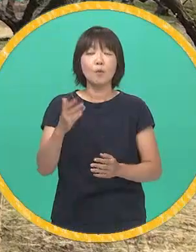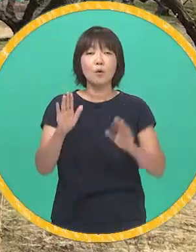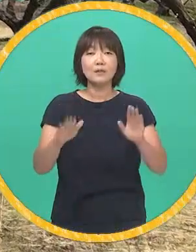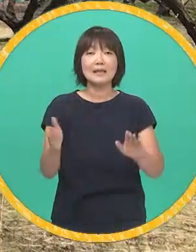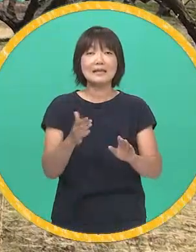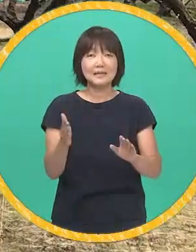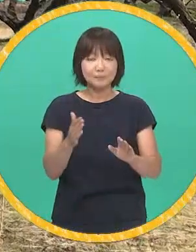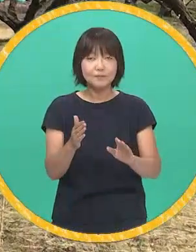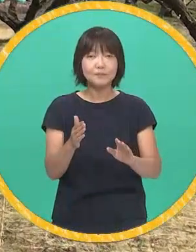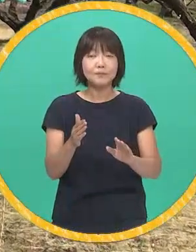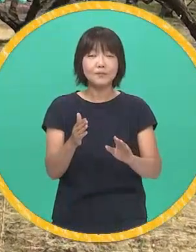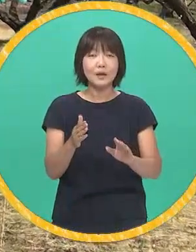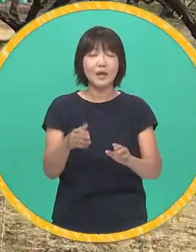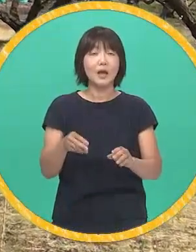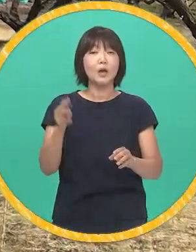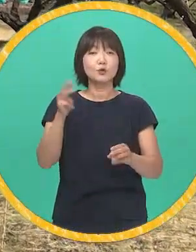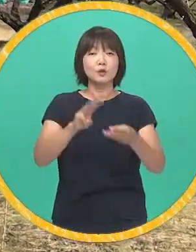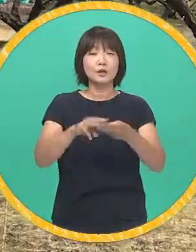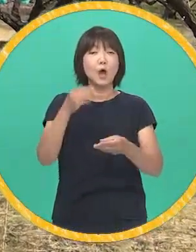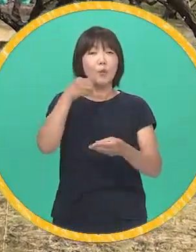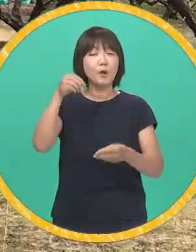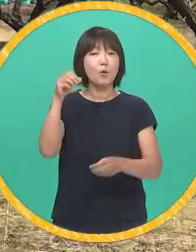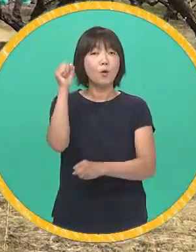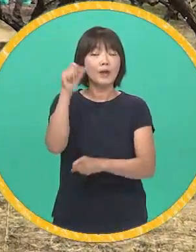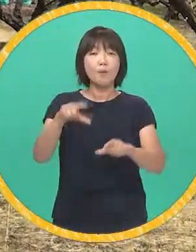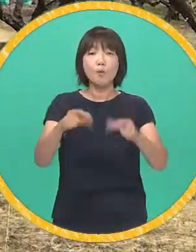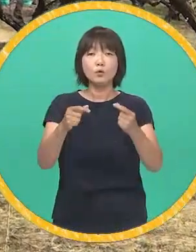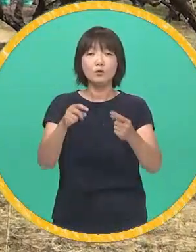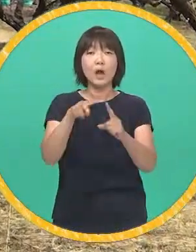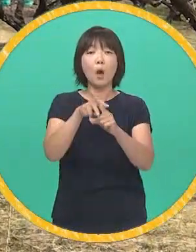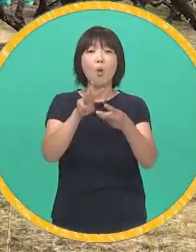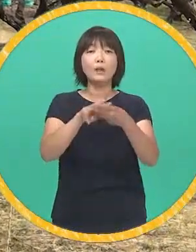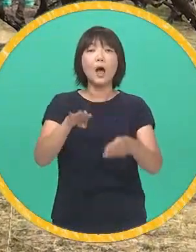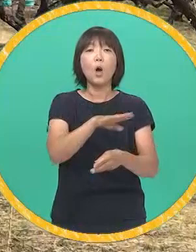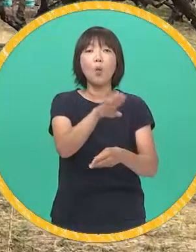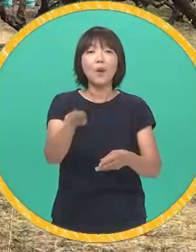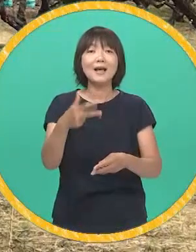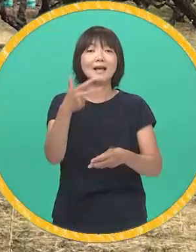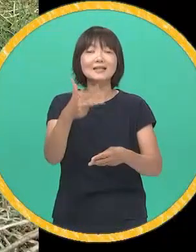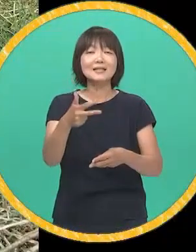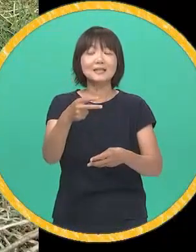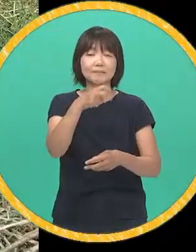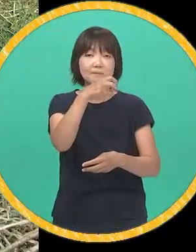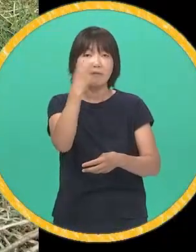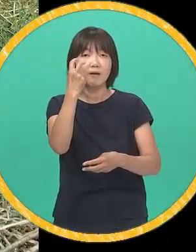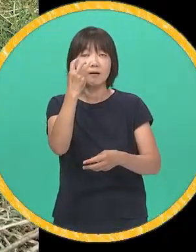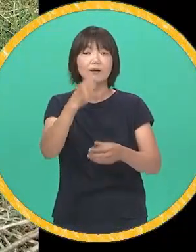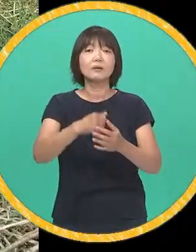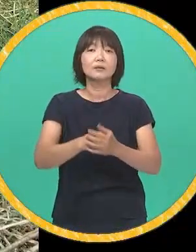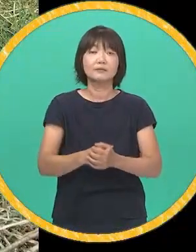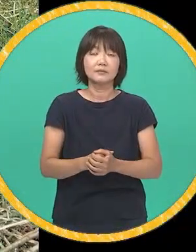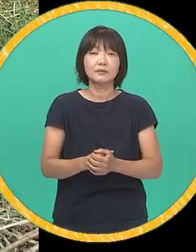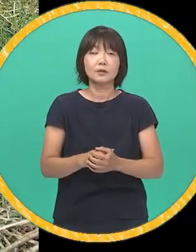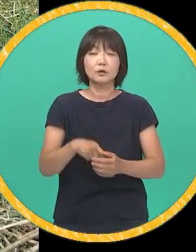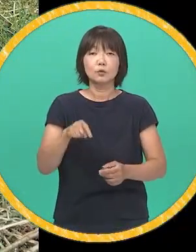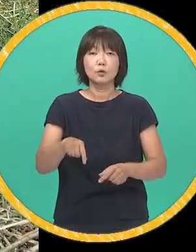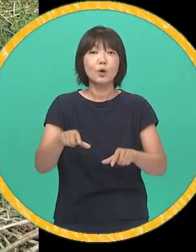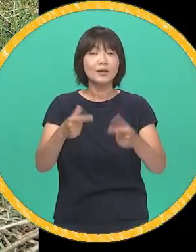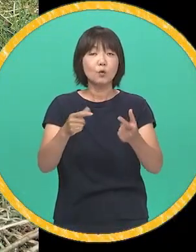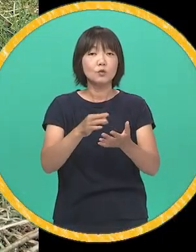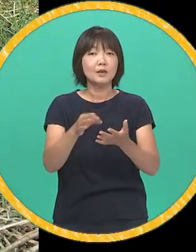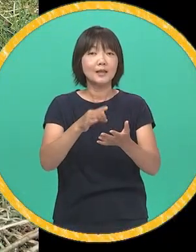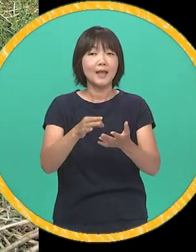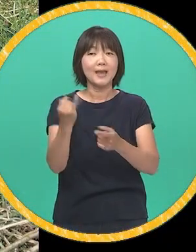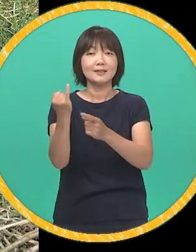近年杉田梅の原木が小田原市の曽我梅林に現存していることが判明その原木をもと